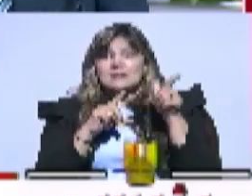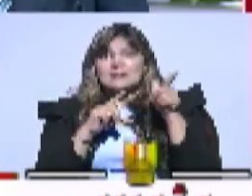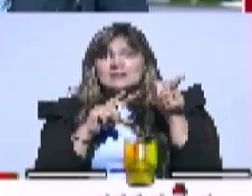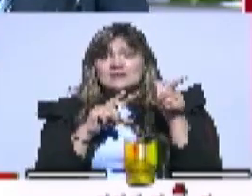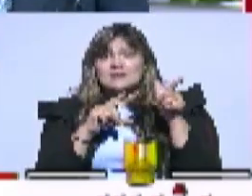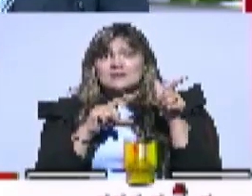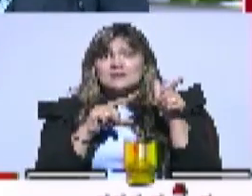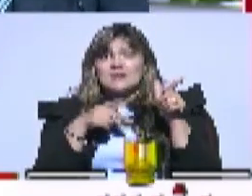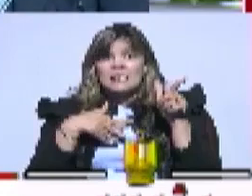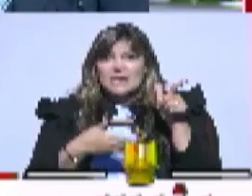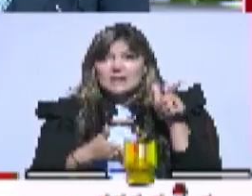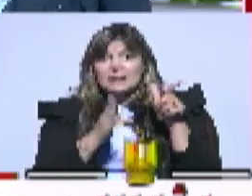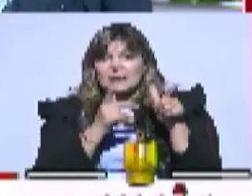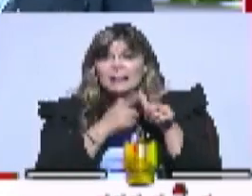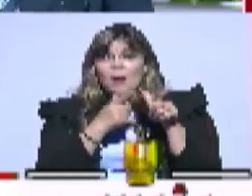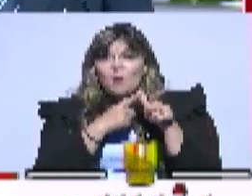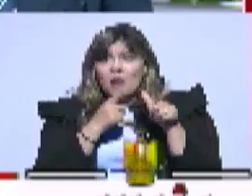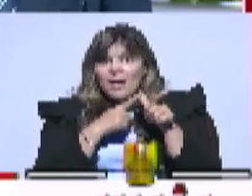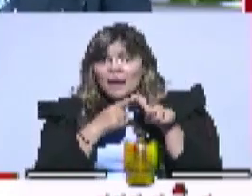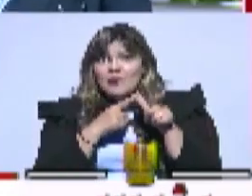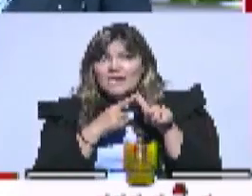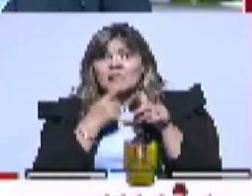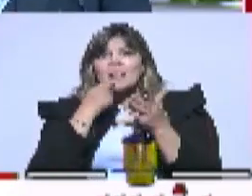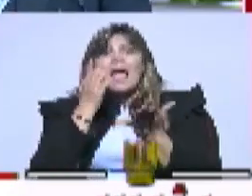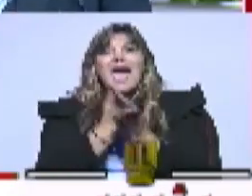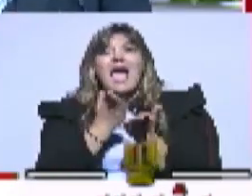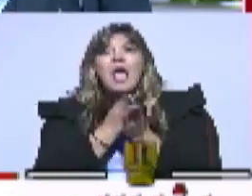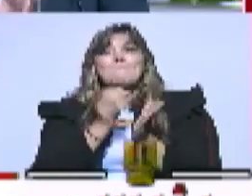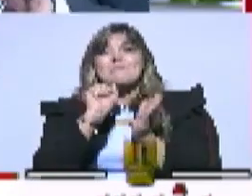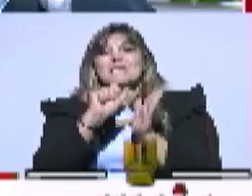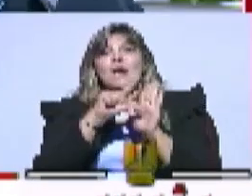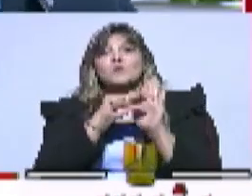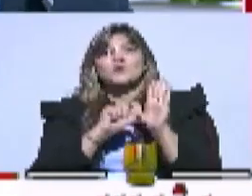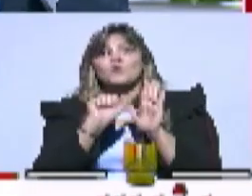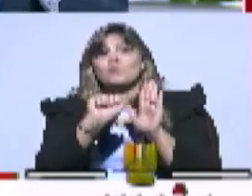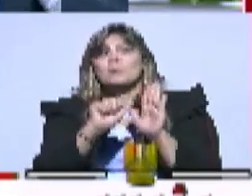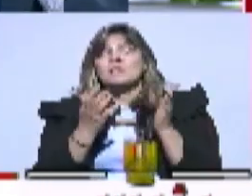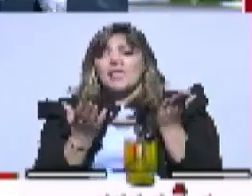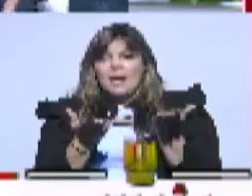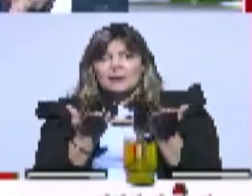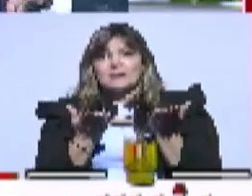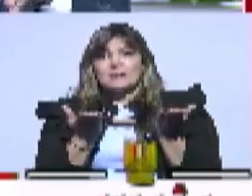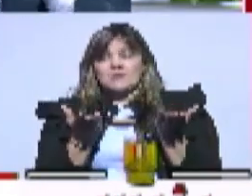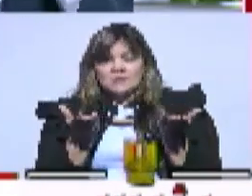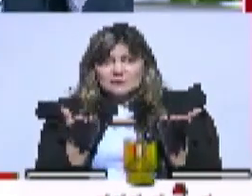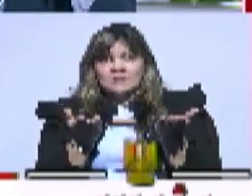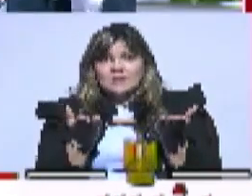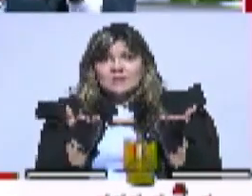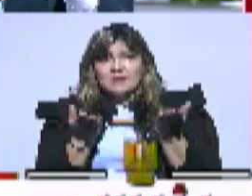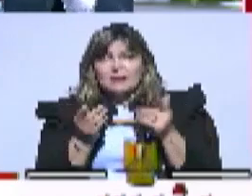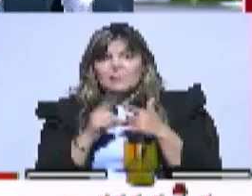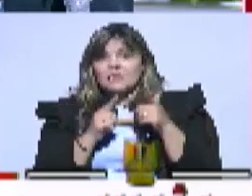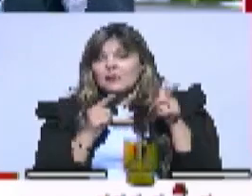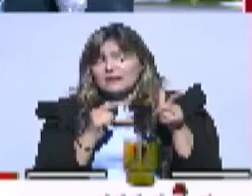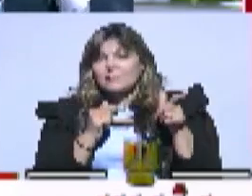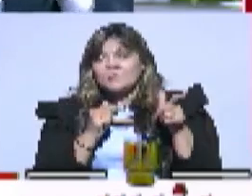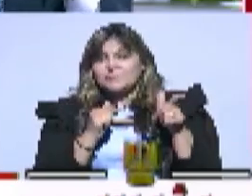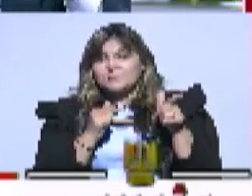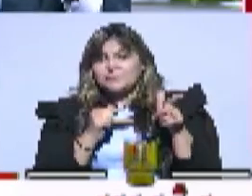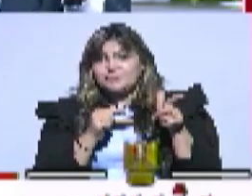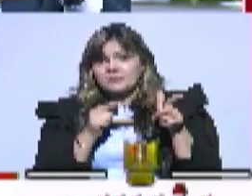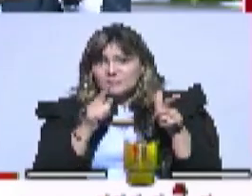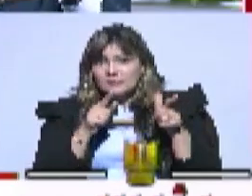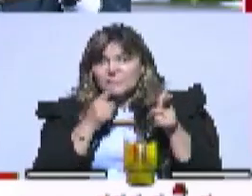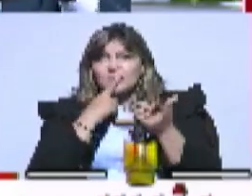في أنك تروح. الحاجة الأولى أنك تمارس حقك الدستوري، حق دستوري كفلاه الدستور، والحاجة التانية